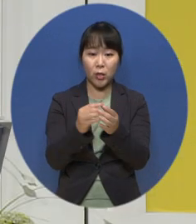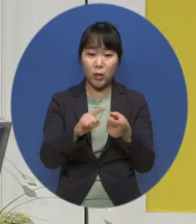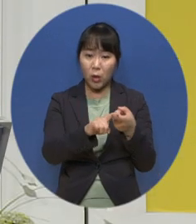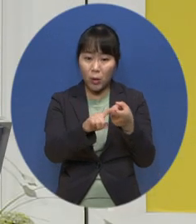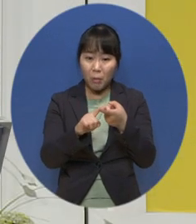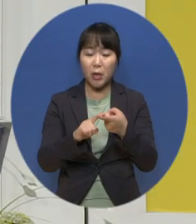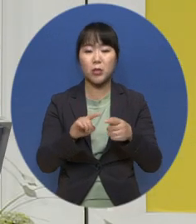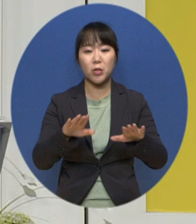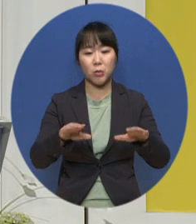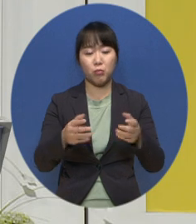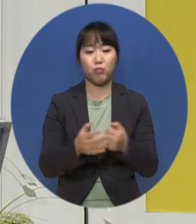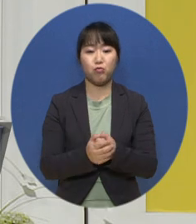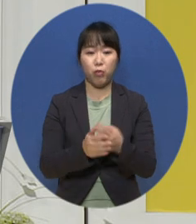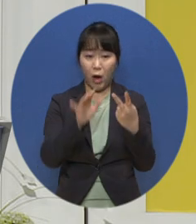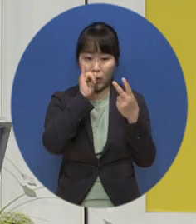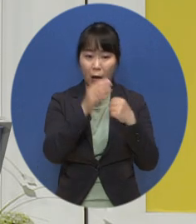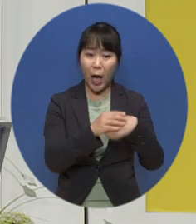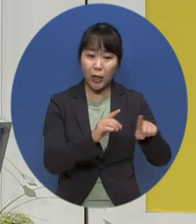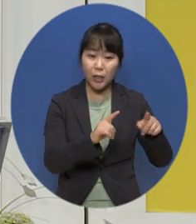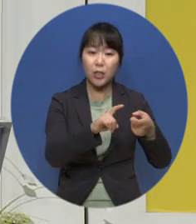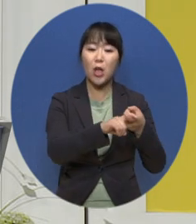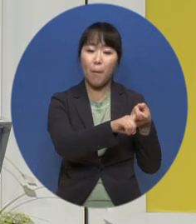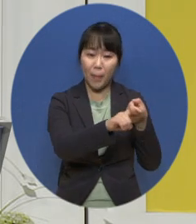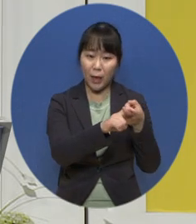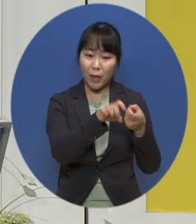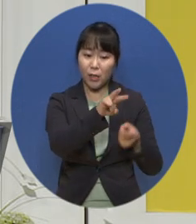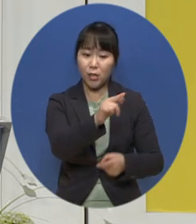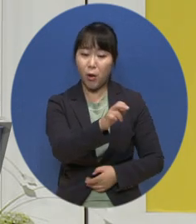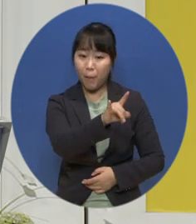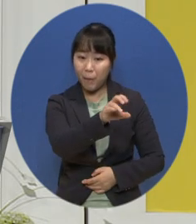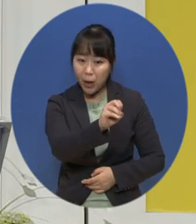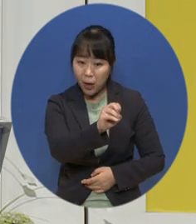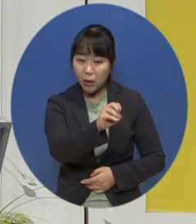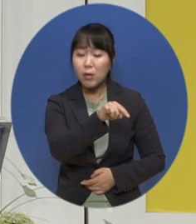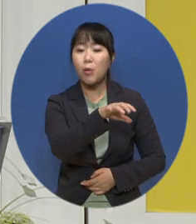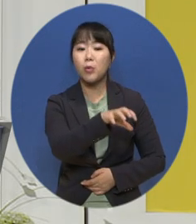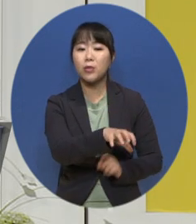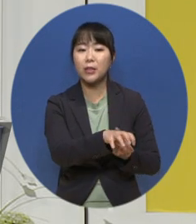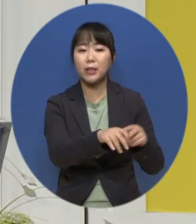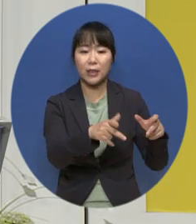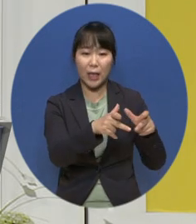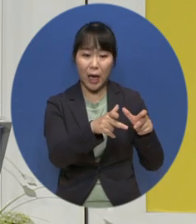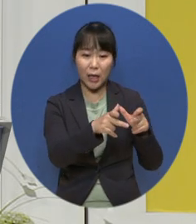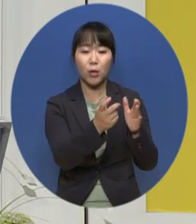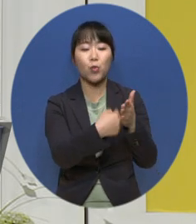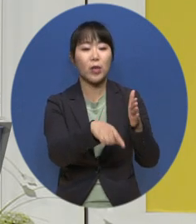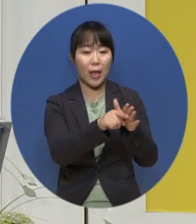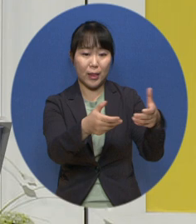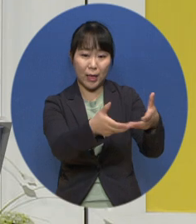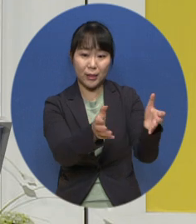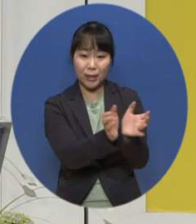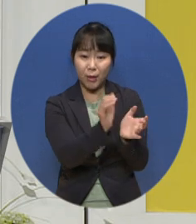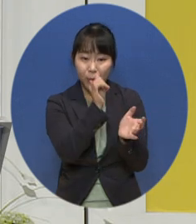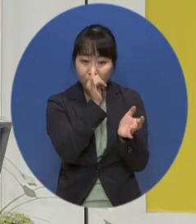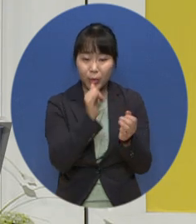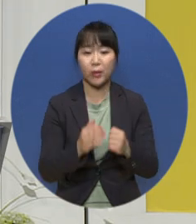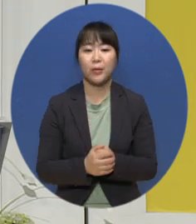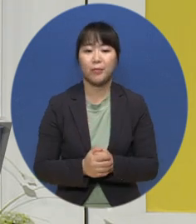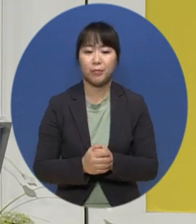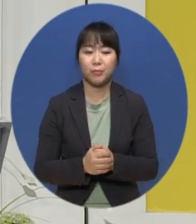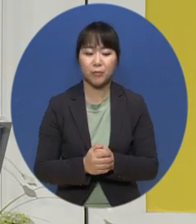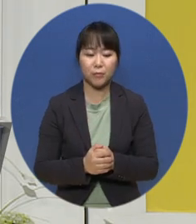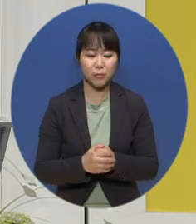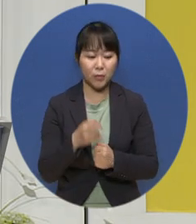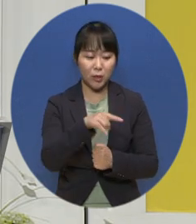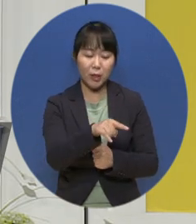되어 있는데요 예 한쪽은 연맹 이라 하는 것이 있습니다 그것이 는 장애들을 위한 단체가 있고 그리고 그건